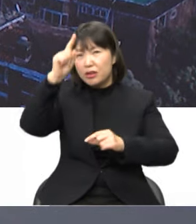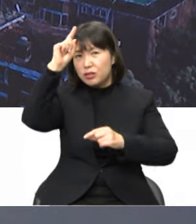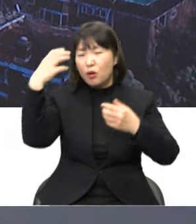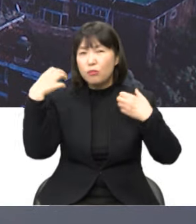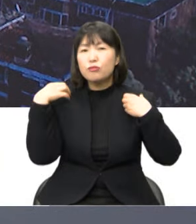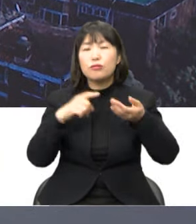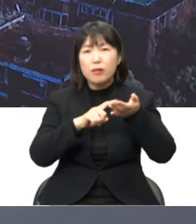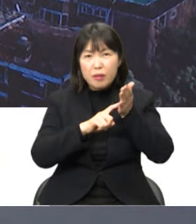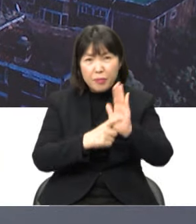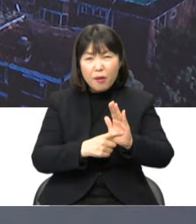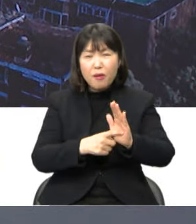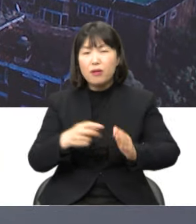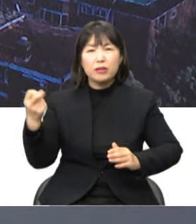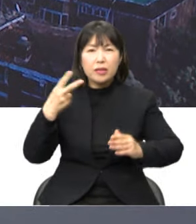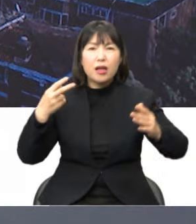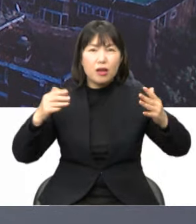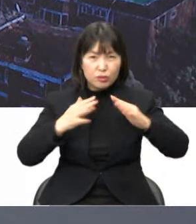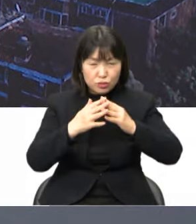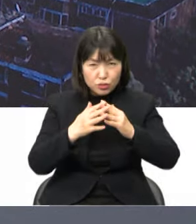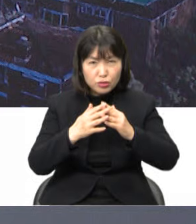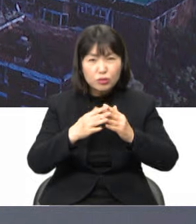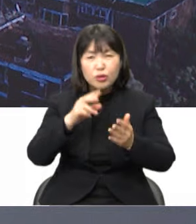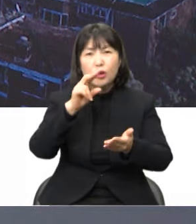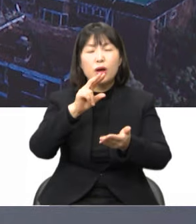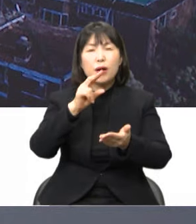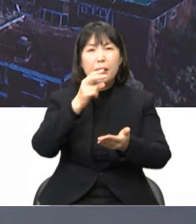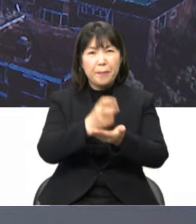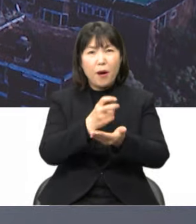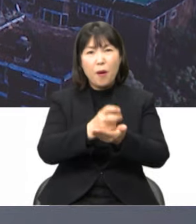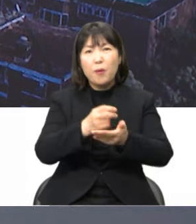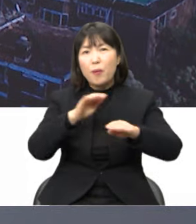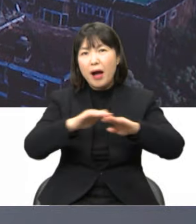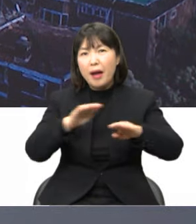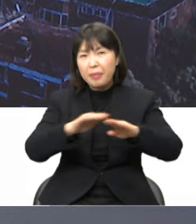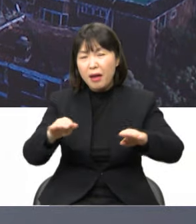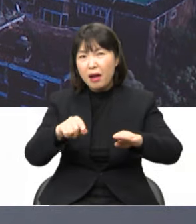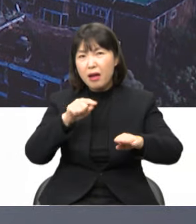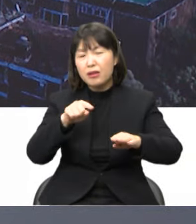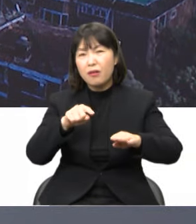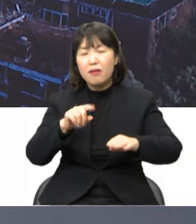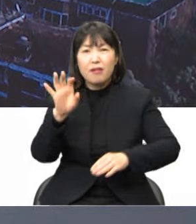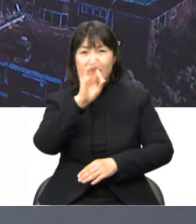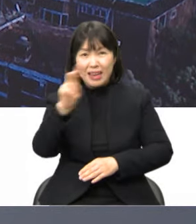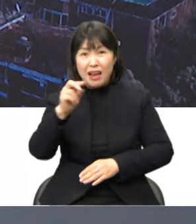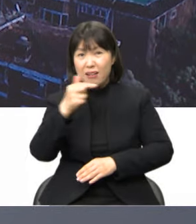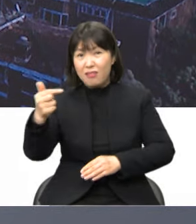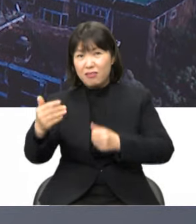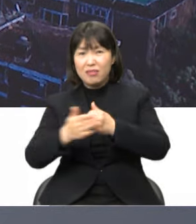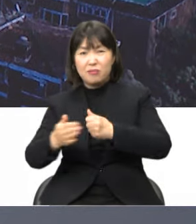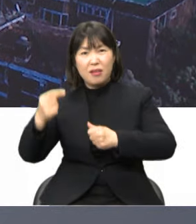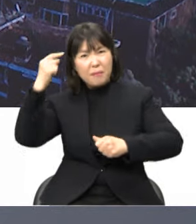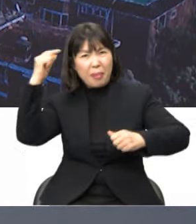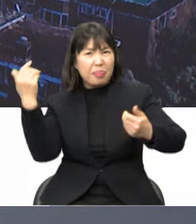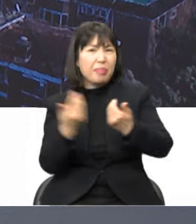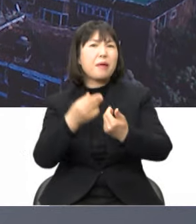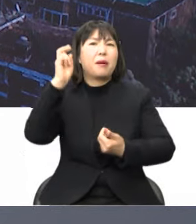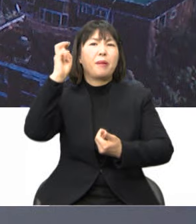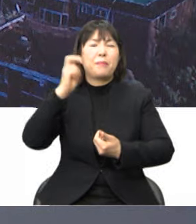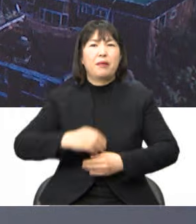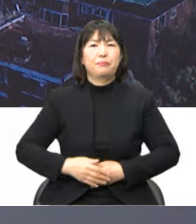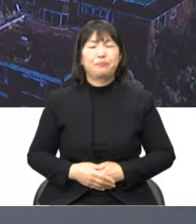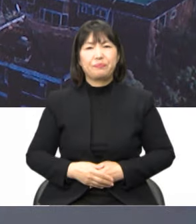재개발 규제 완화 정책들이 야당의 반대에 부딪칠 것이란 전망이 늘고 있습니다 재건축을 기다려온